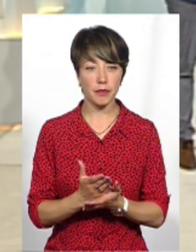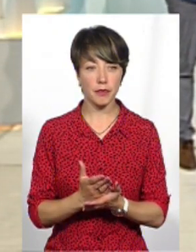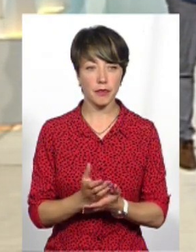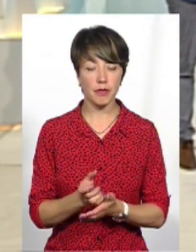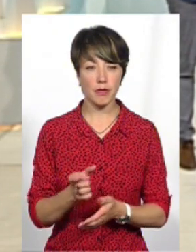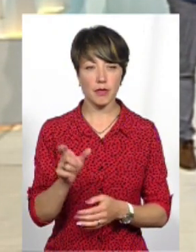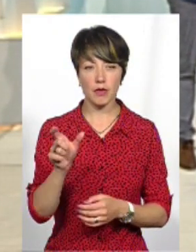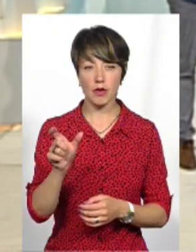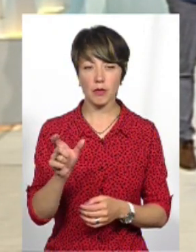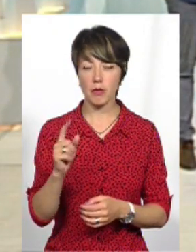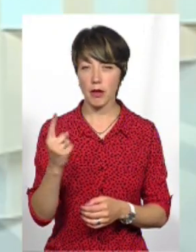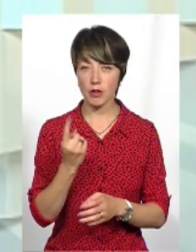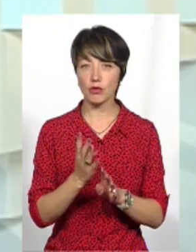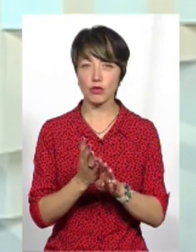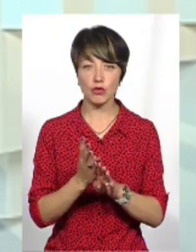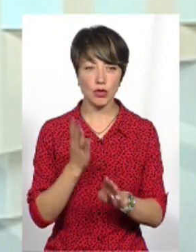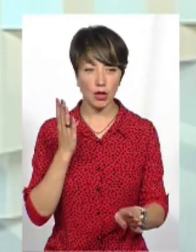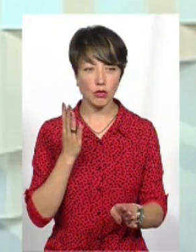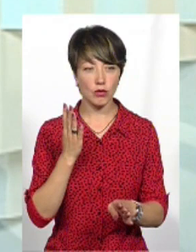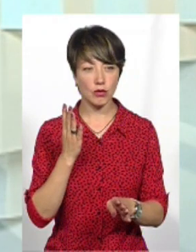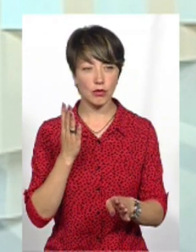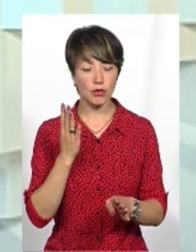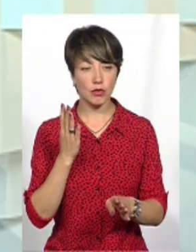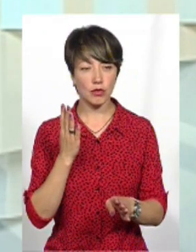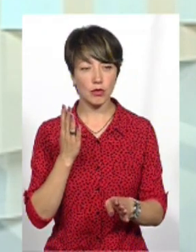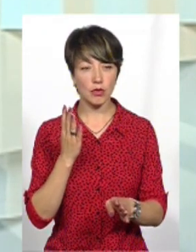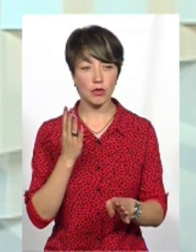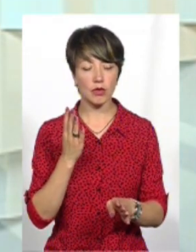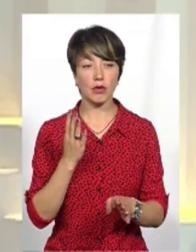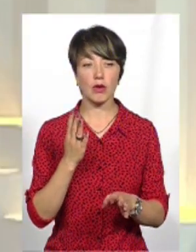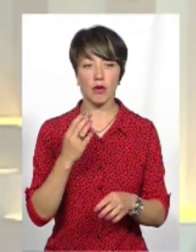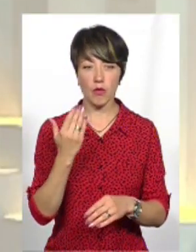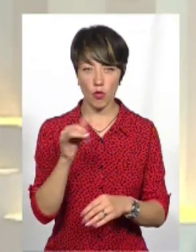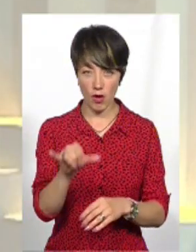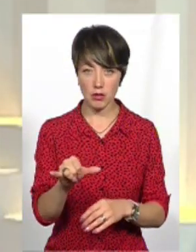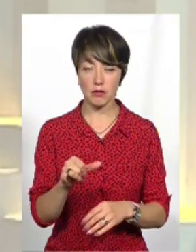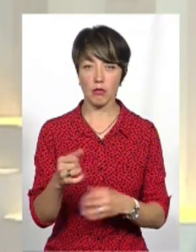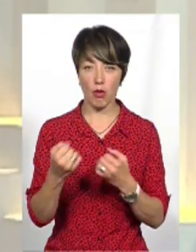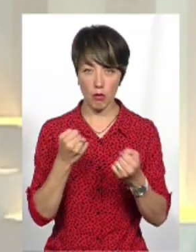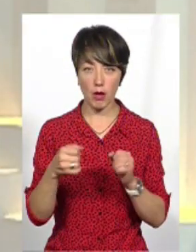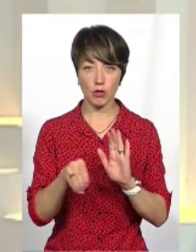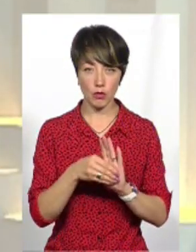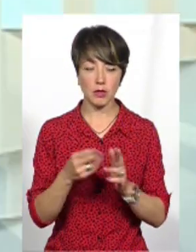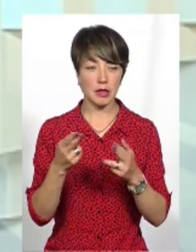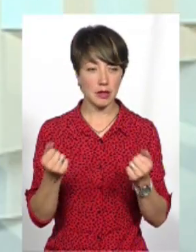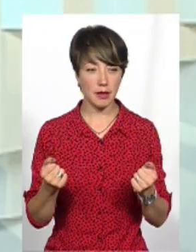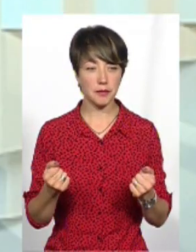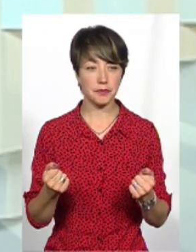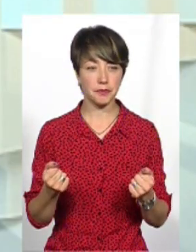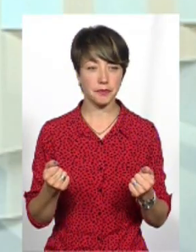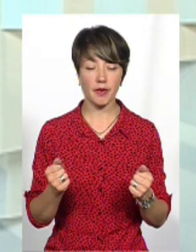людина, яка не формана. Тобто, в першу чергу, ви бачите своє призначення в Верховній Раді, це боротьба з корупцією. Так. Дякую